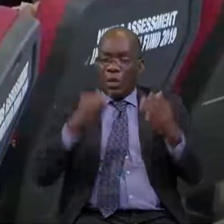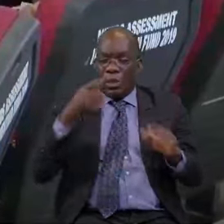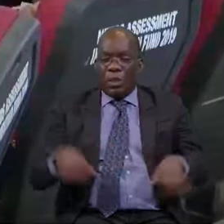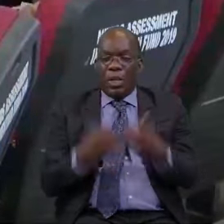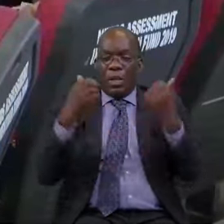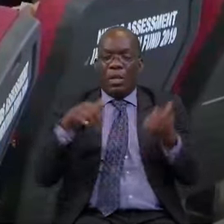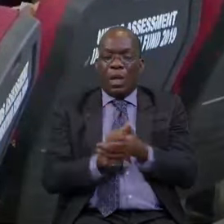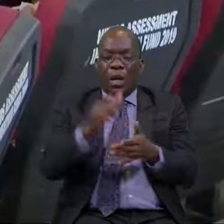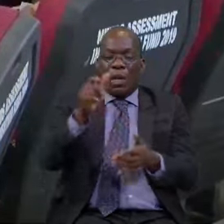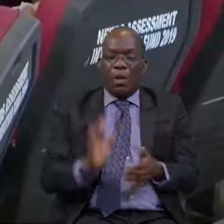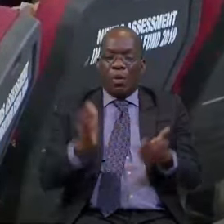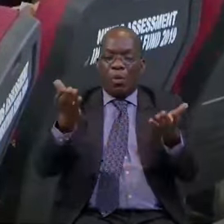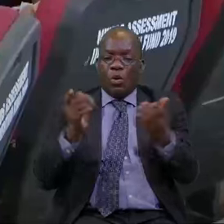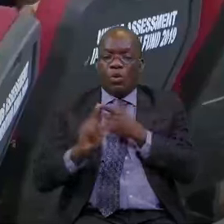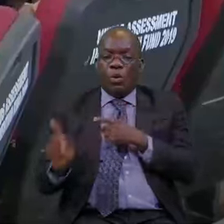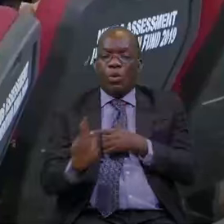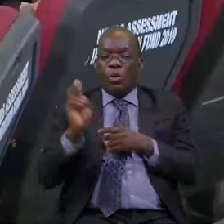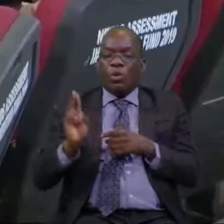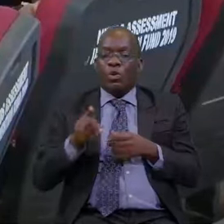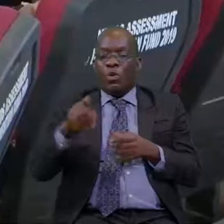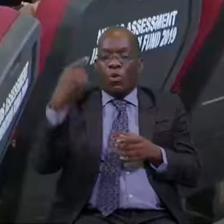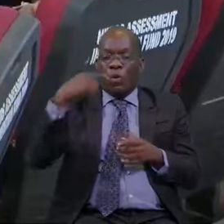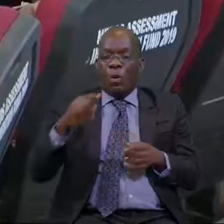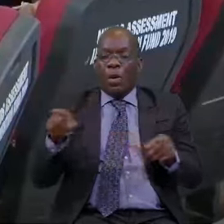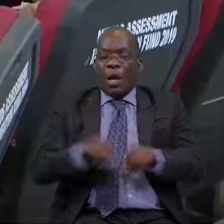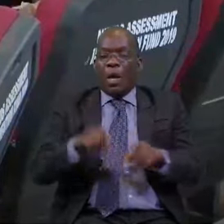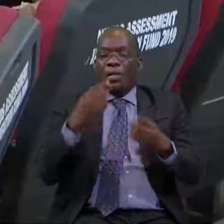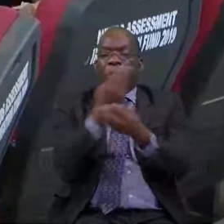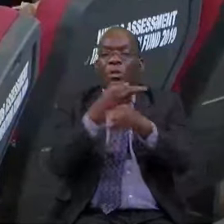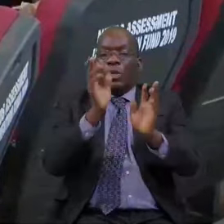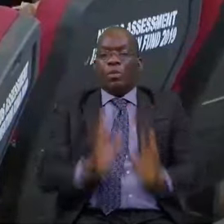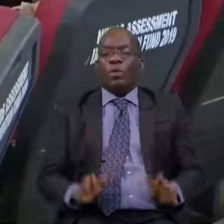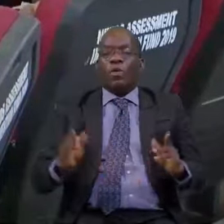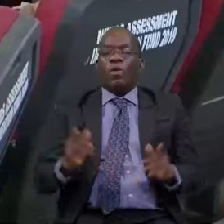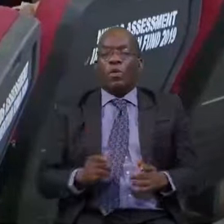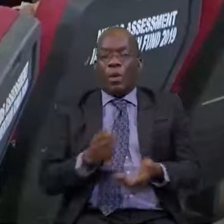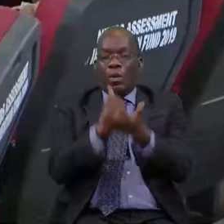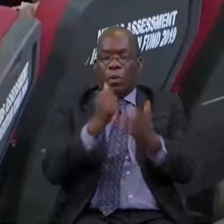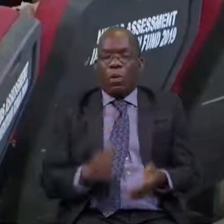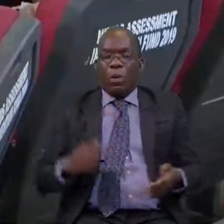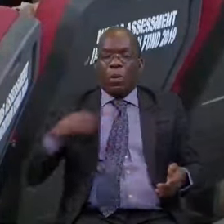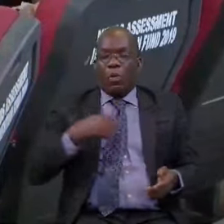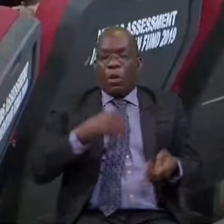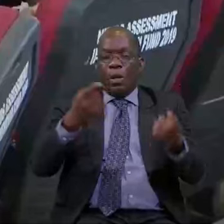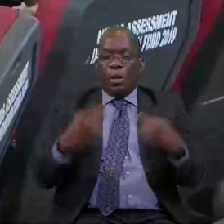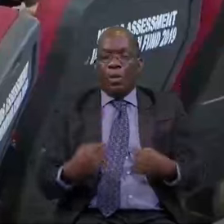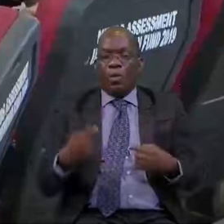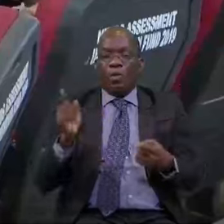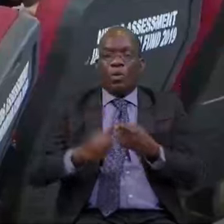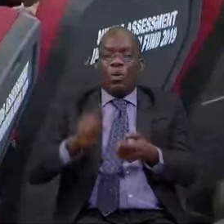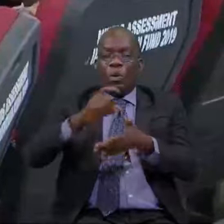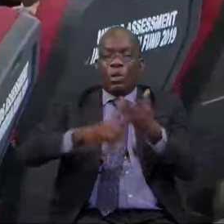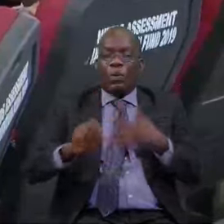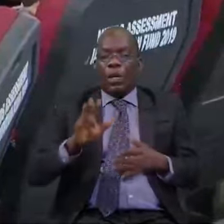utiliser comme le résultat, comme la solution. Et vous avez sympathie. Vous avez la sympathie avec ces